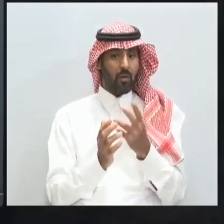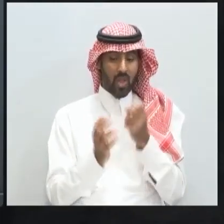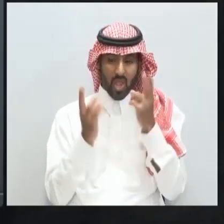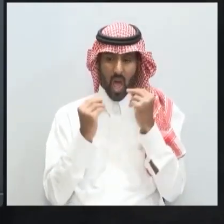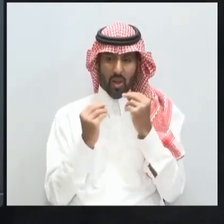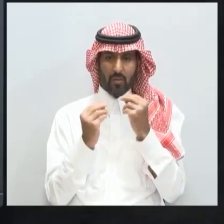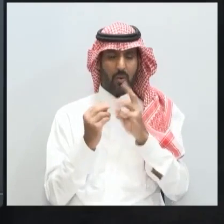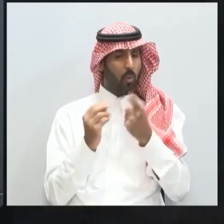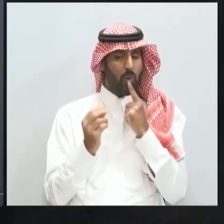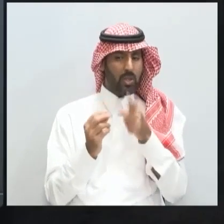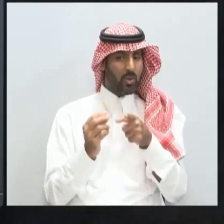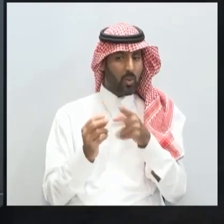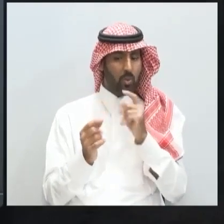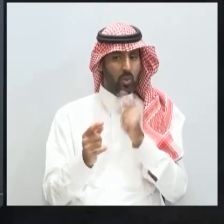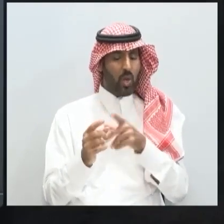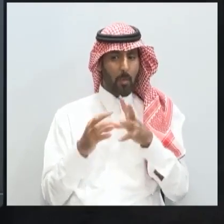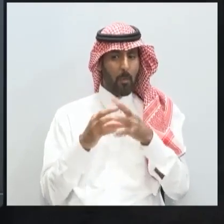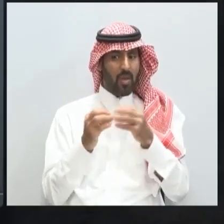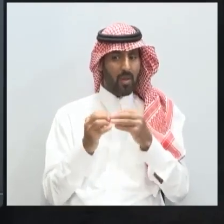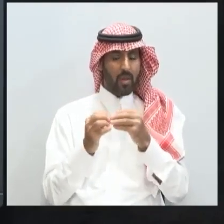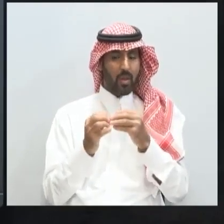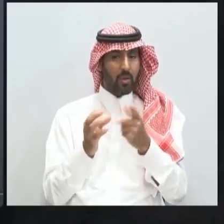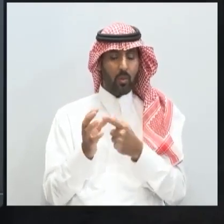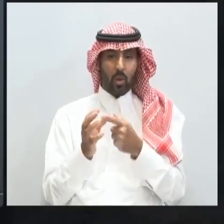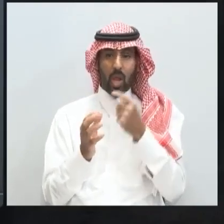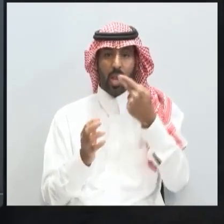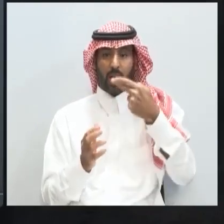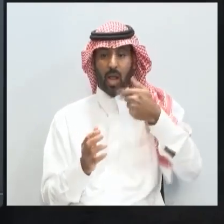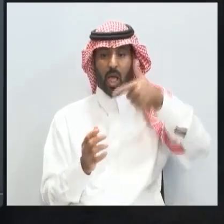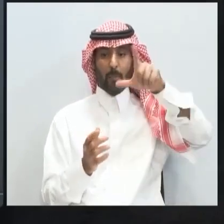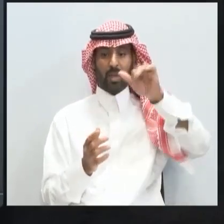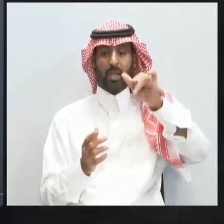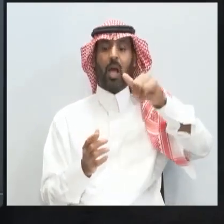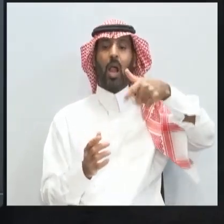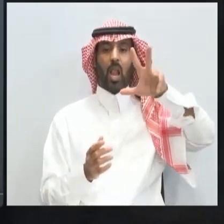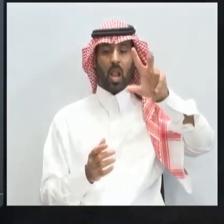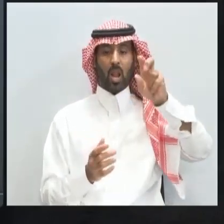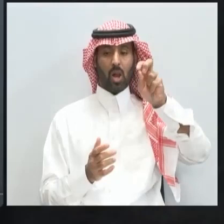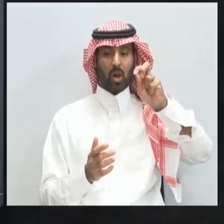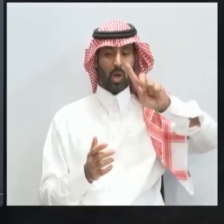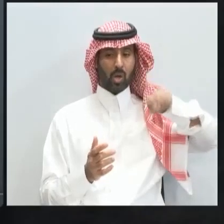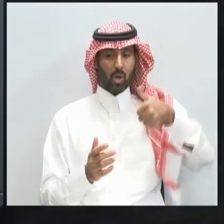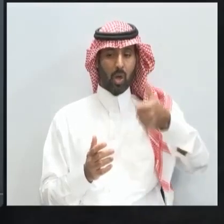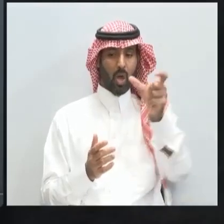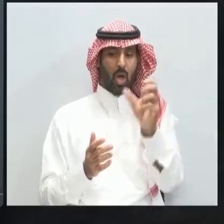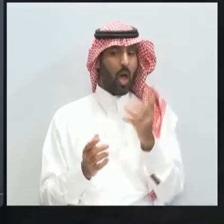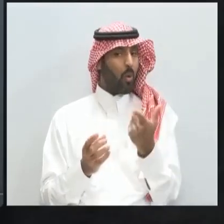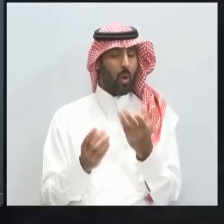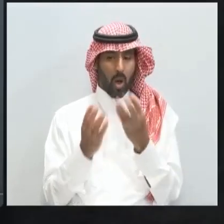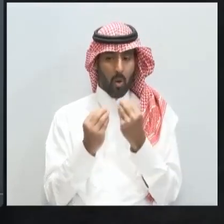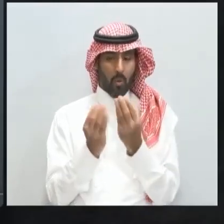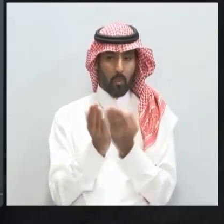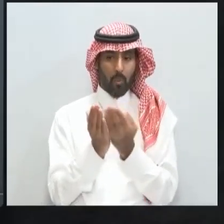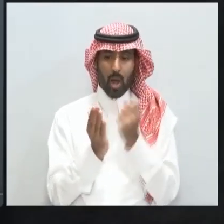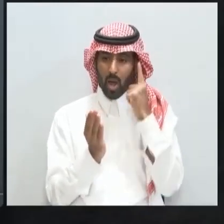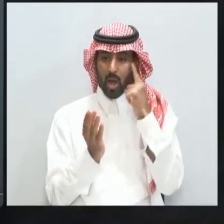نعرف ماذا يراد بعلم القران ماذا يراد بهذا المعنى علوم القران